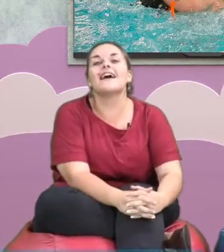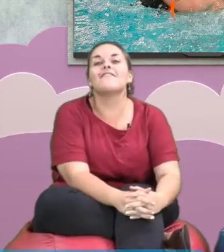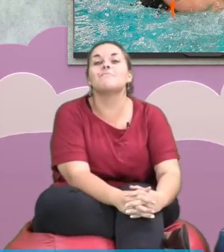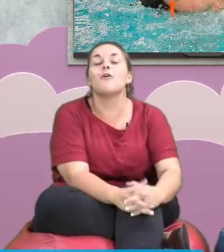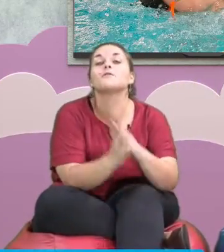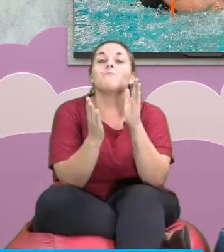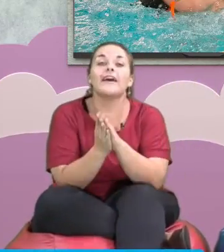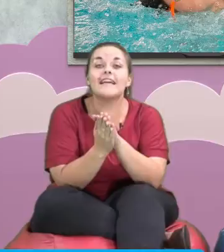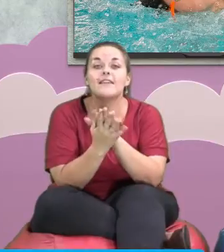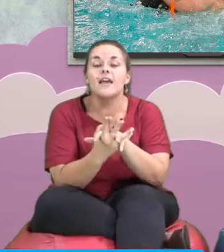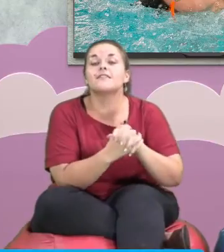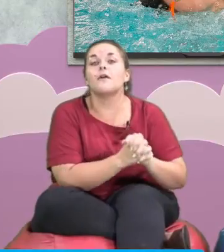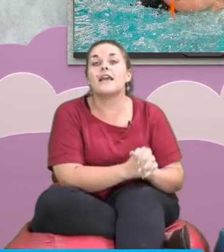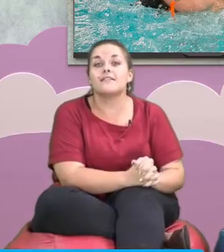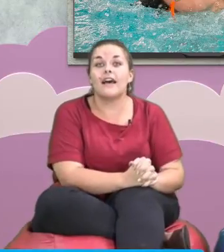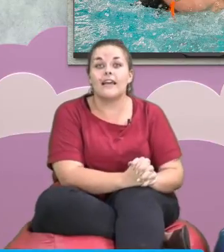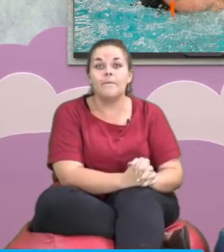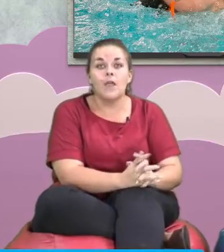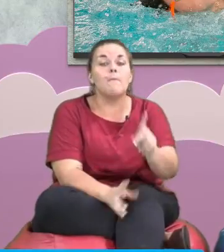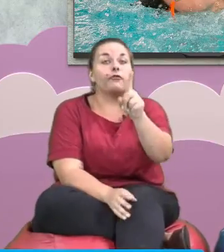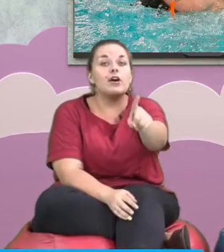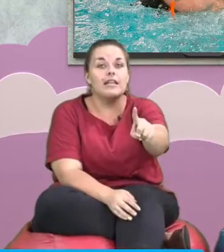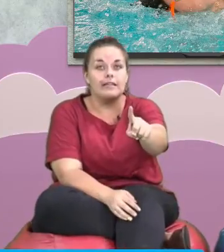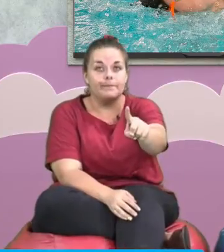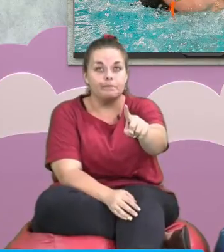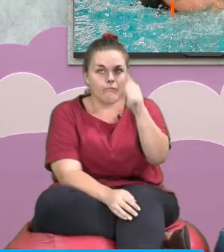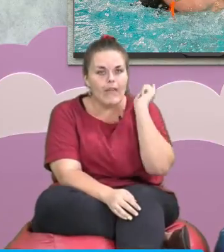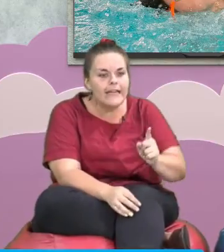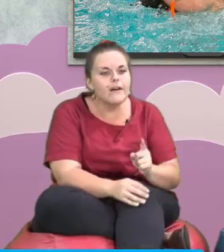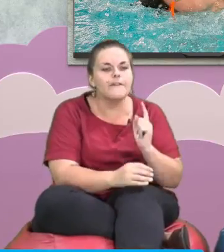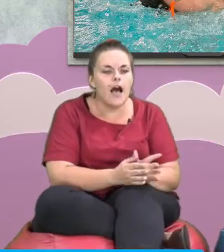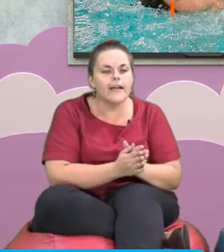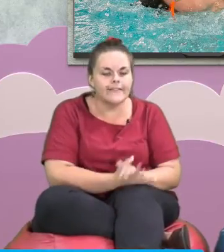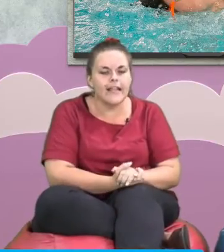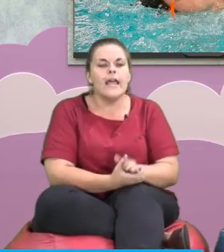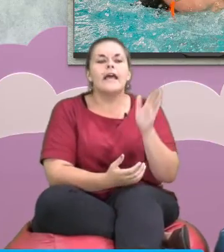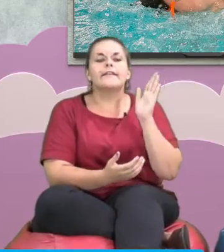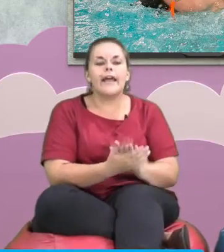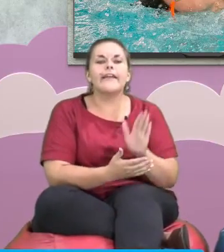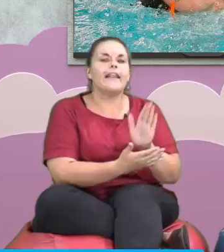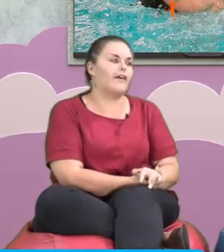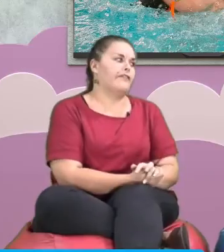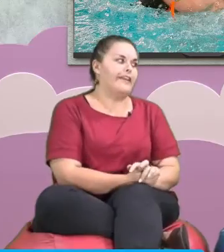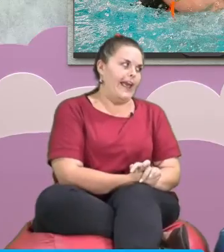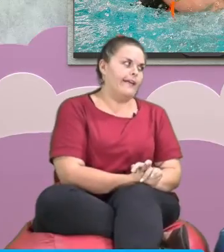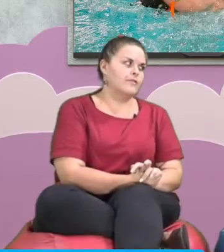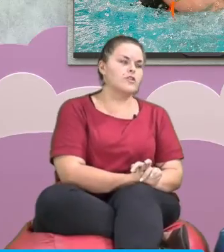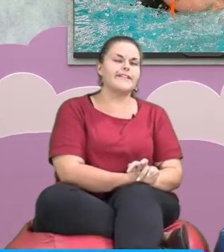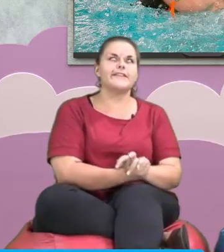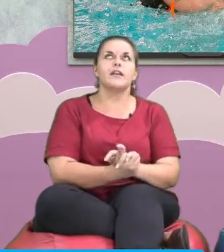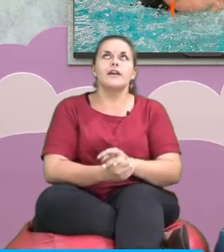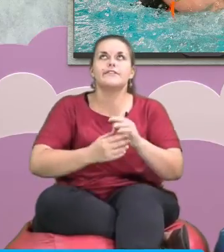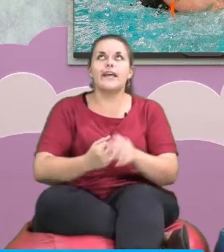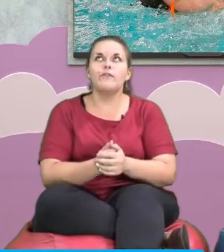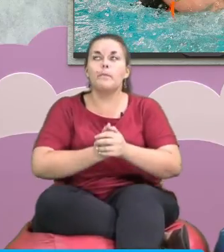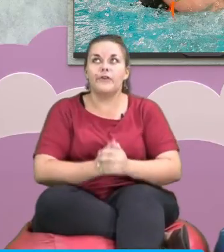te gaan kyk wat maak ons maatjies, Zoey en Zacky. Maar voor dit, en so vandag is dit Dairy Love Day. Yes. So dit